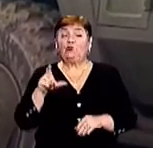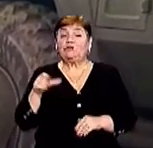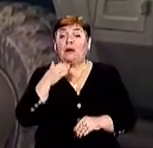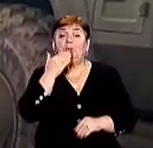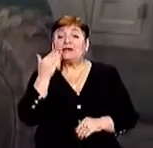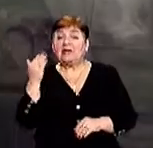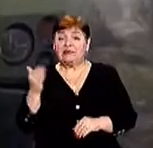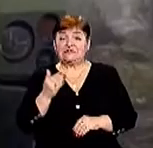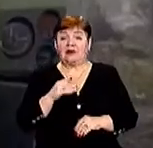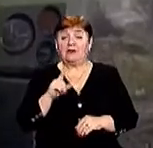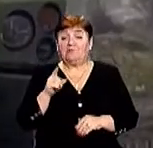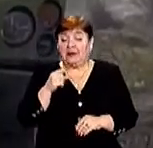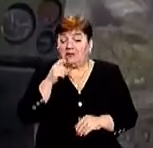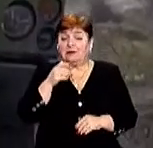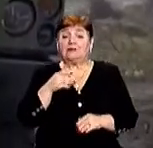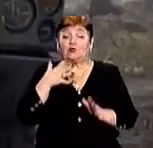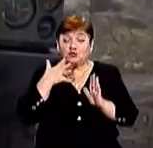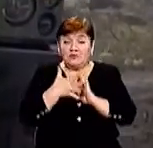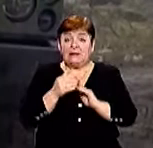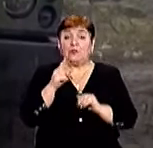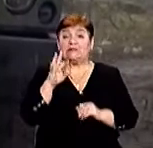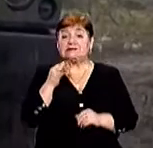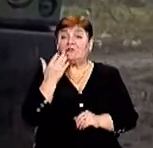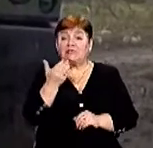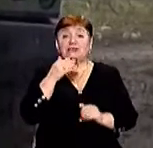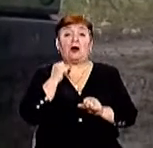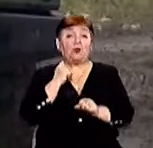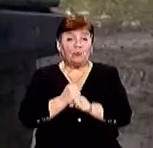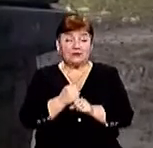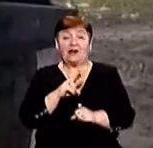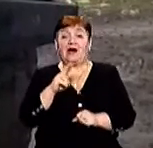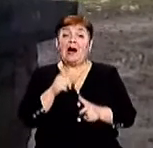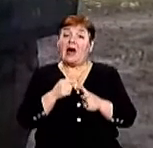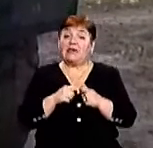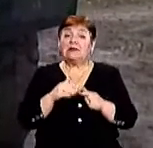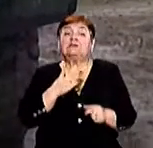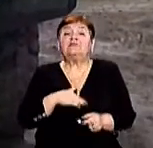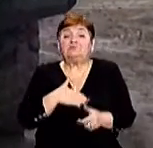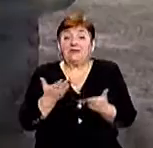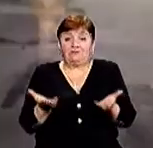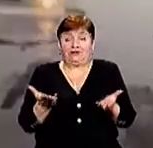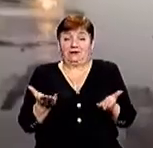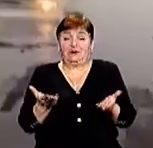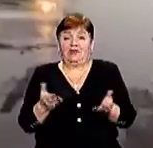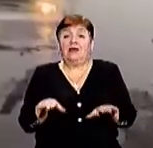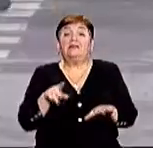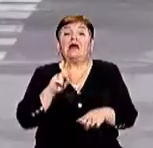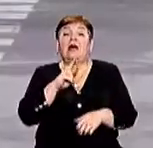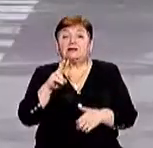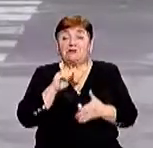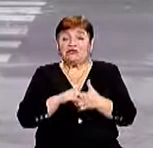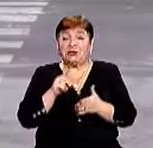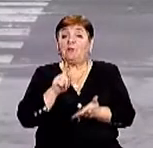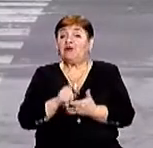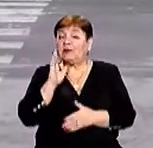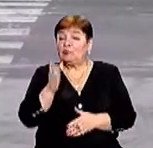питали, да, ми розуміємо, це ваша робота, ну, це ваші обов'язки, але навіщо? Ну, має же якась причина бути.